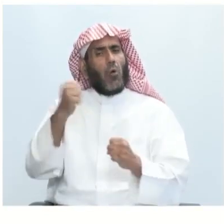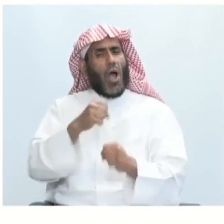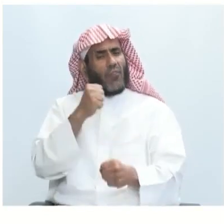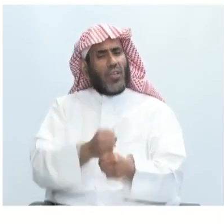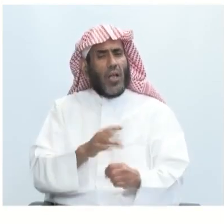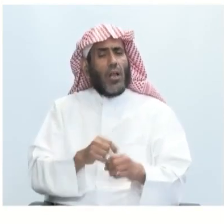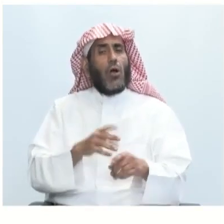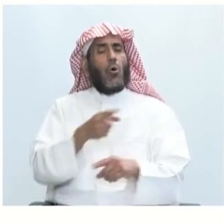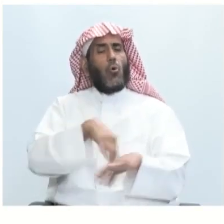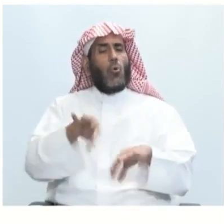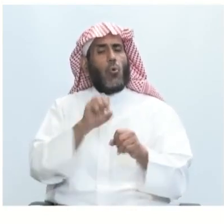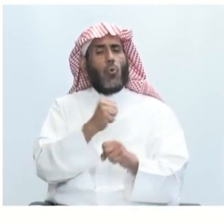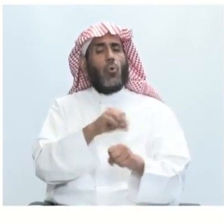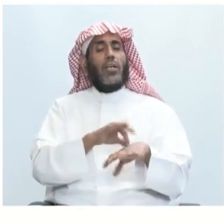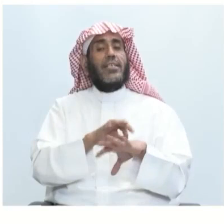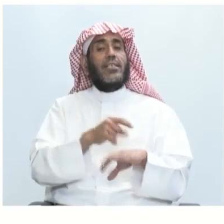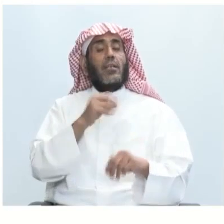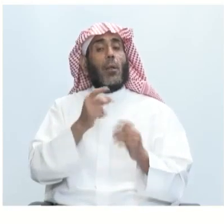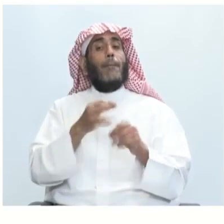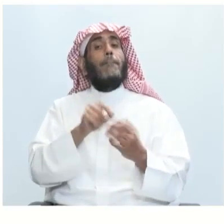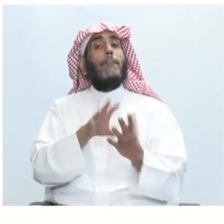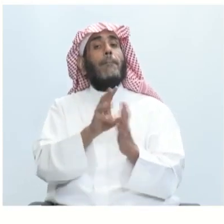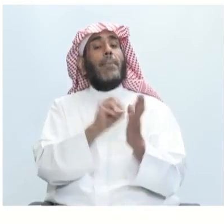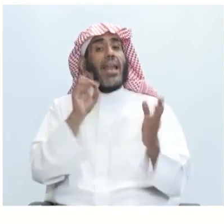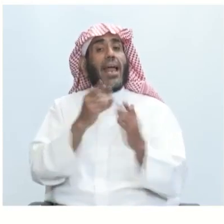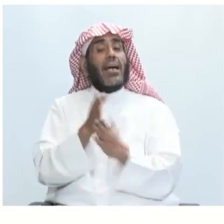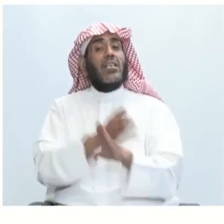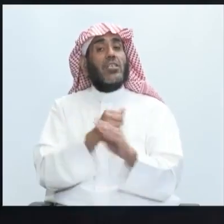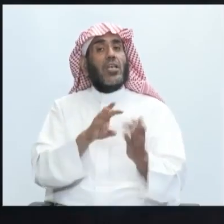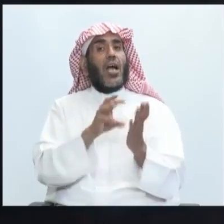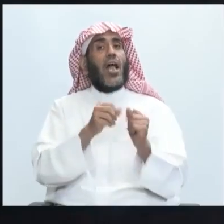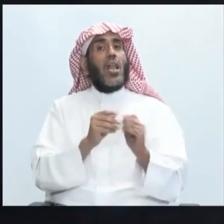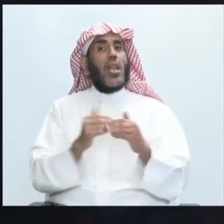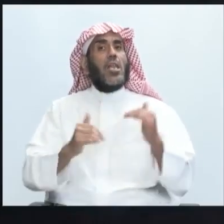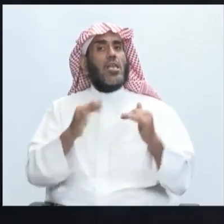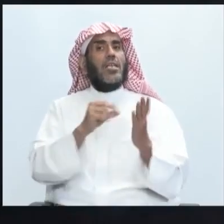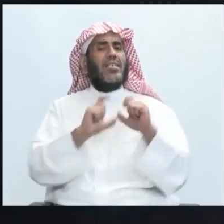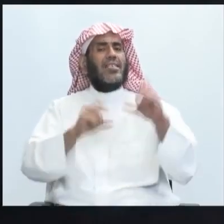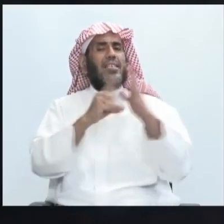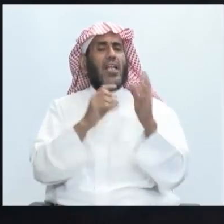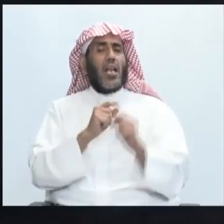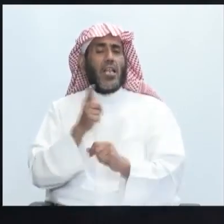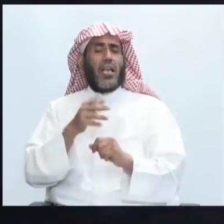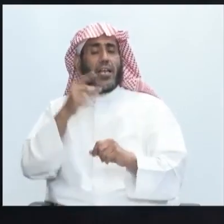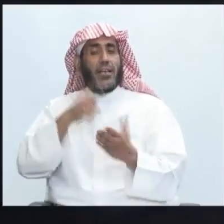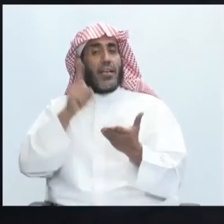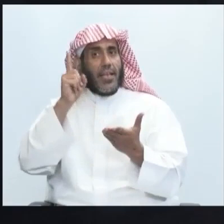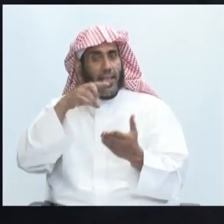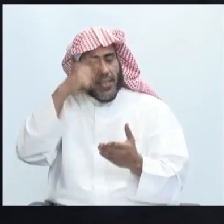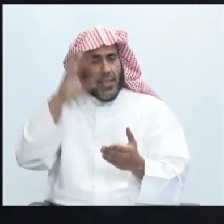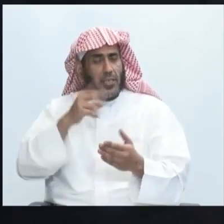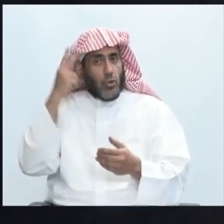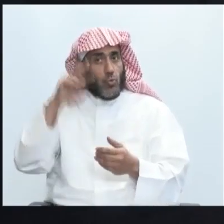الانسان هنا منهج الاستنتاج اذا السعوديه هنا ستجيب انت عن عن هذا